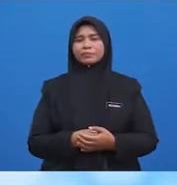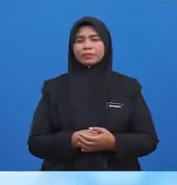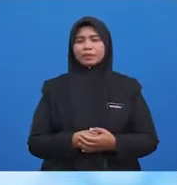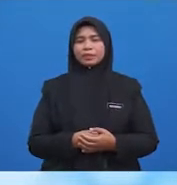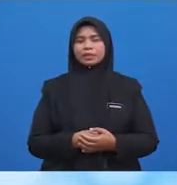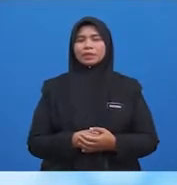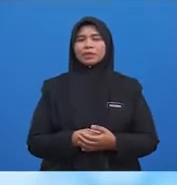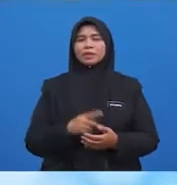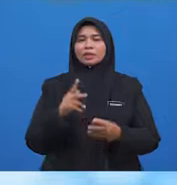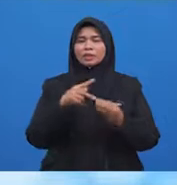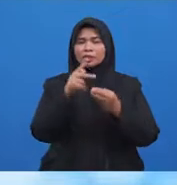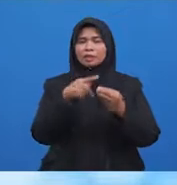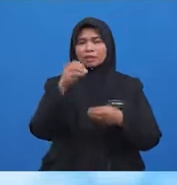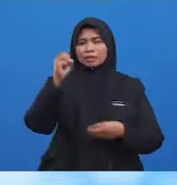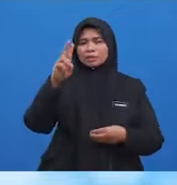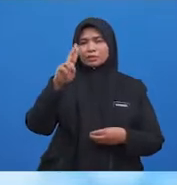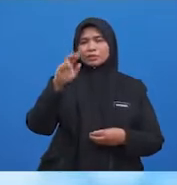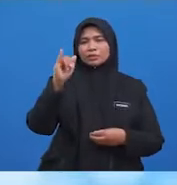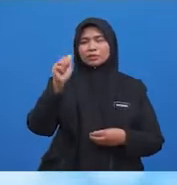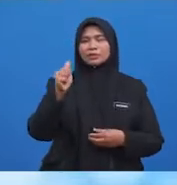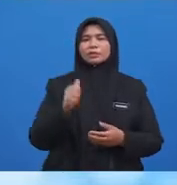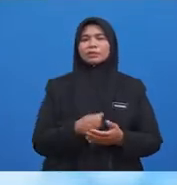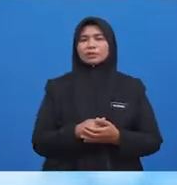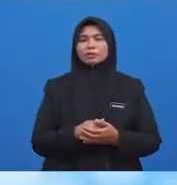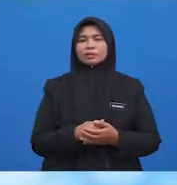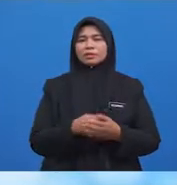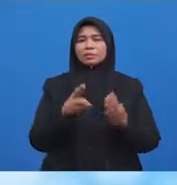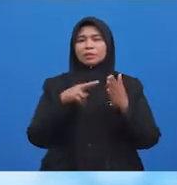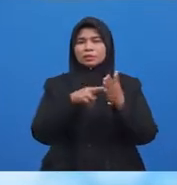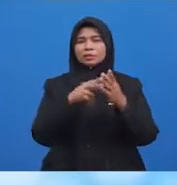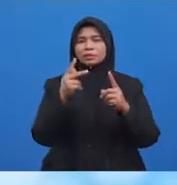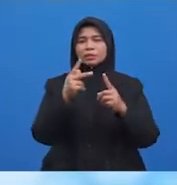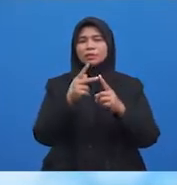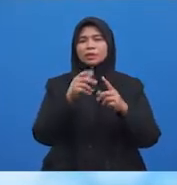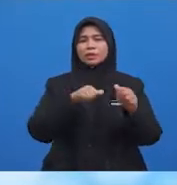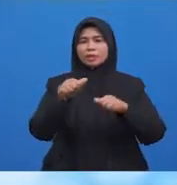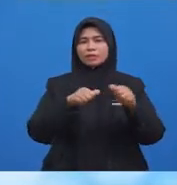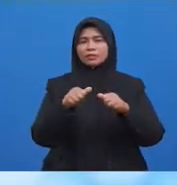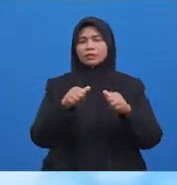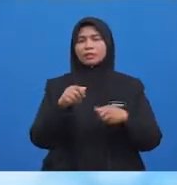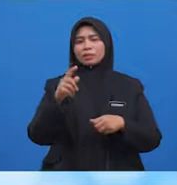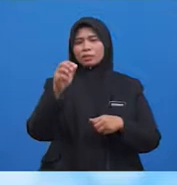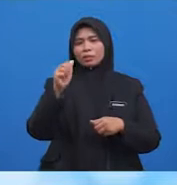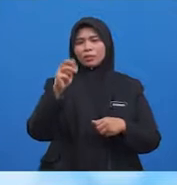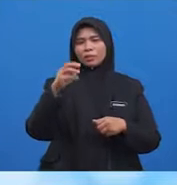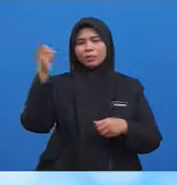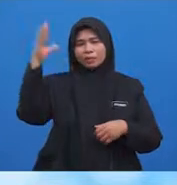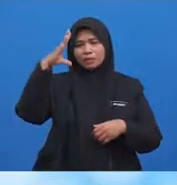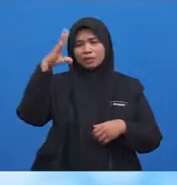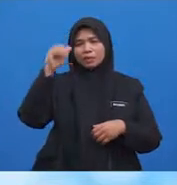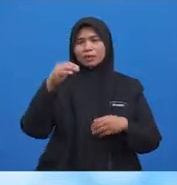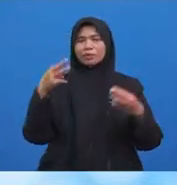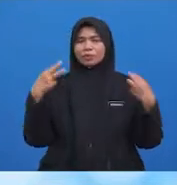kita surya kita Surya merujuk kepada activity Topo matahari